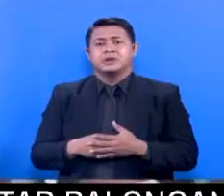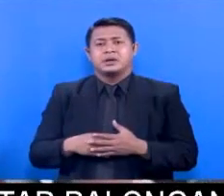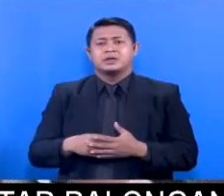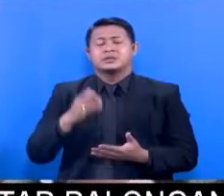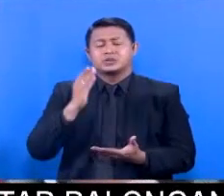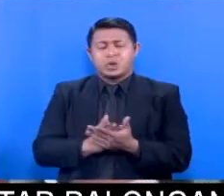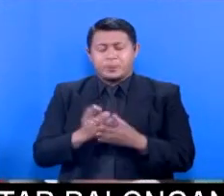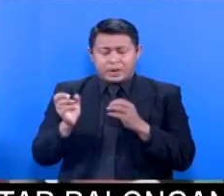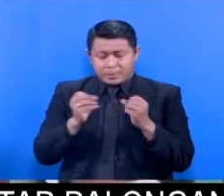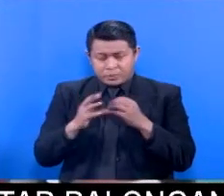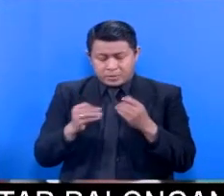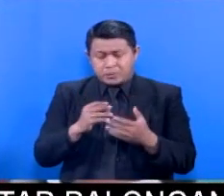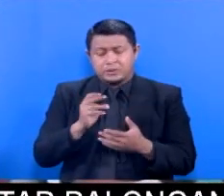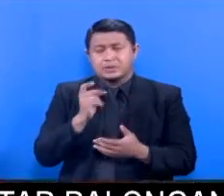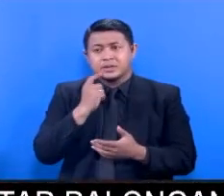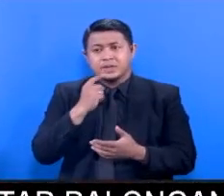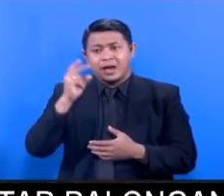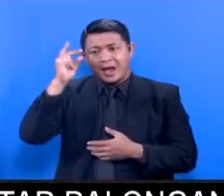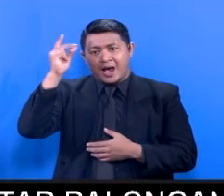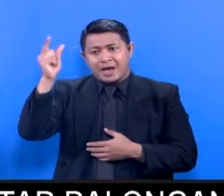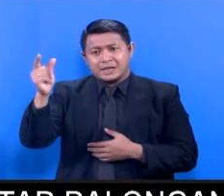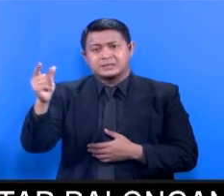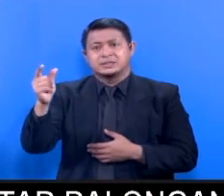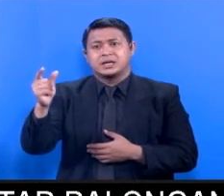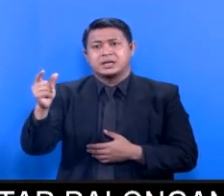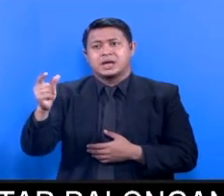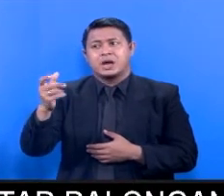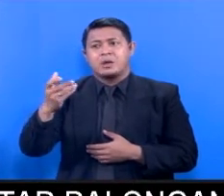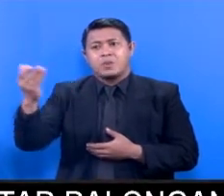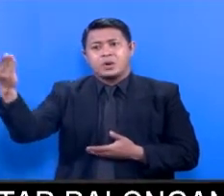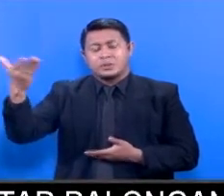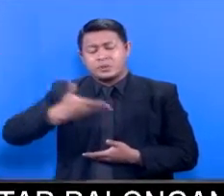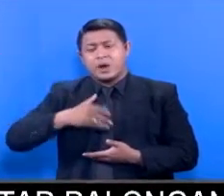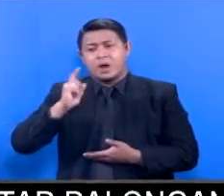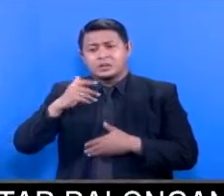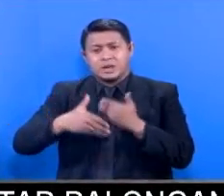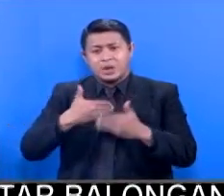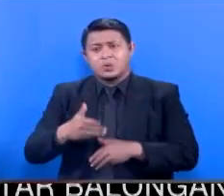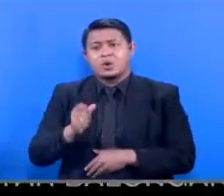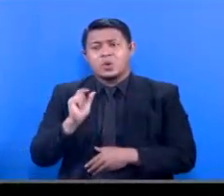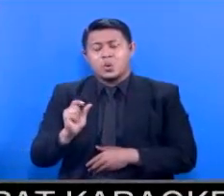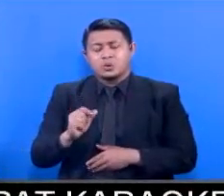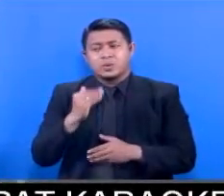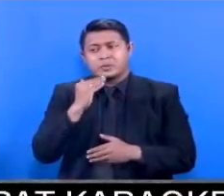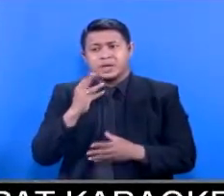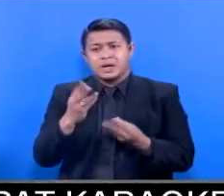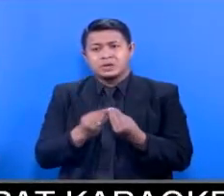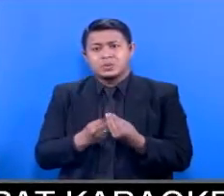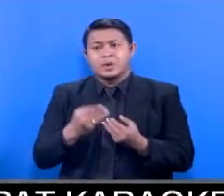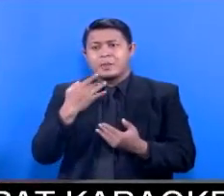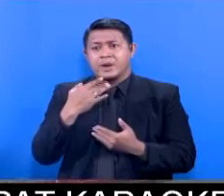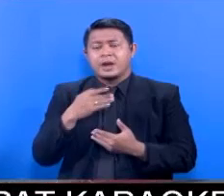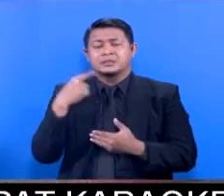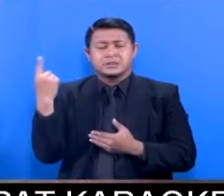impor beras yang bergulir usai Menteri perdagangan Muhammad Luthfi menyebut impor beras perlu dilakukan untuk menjaga stok beras nasional